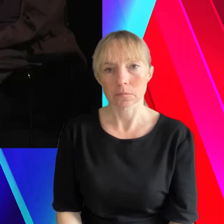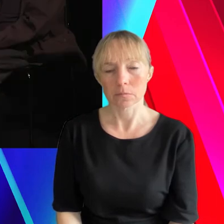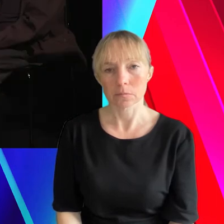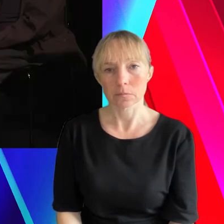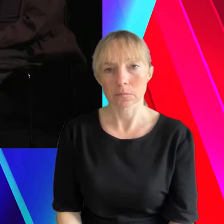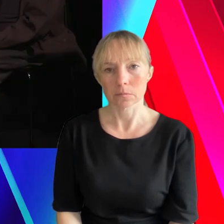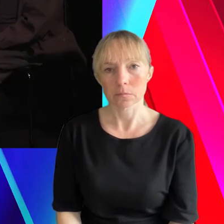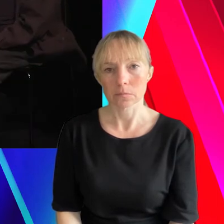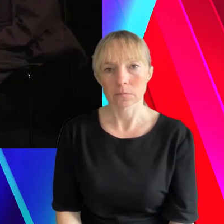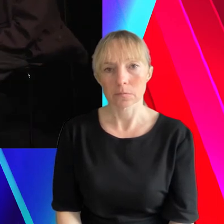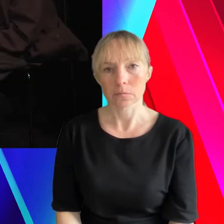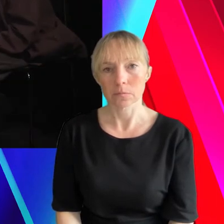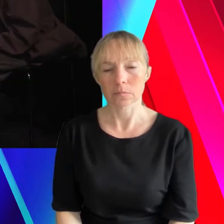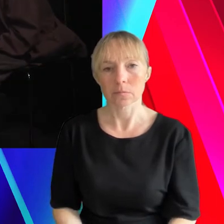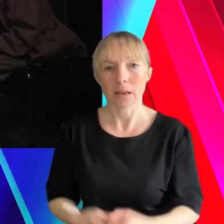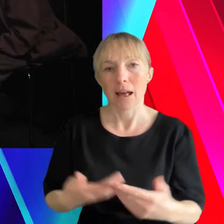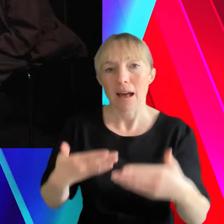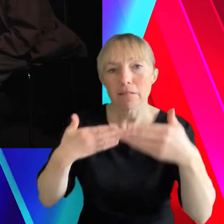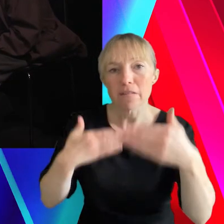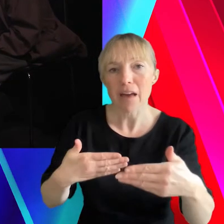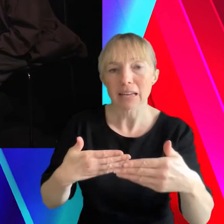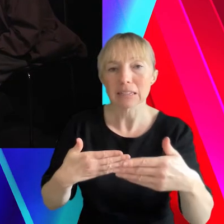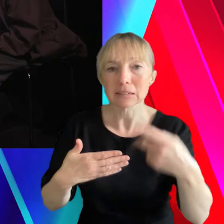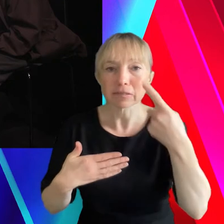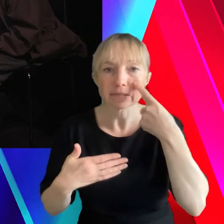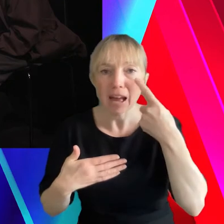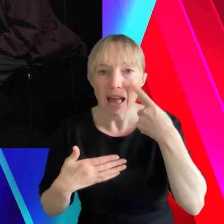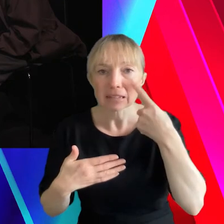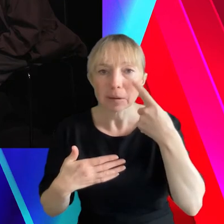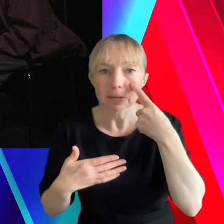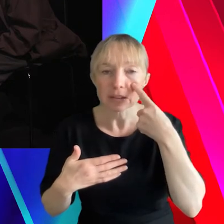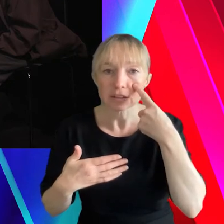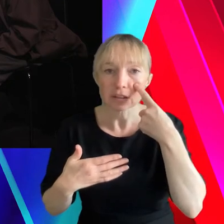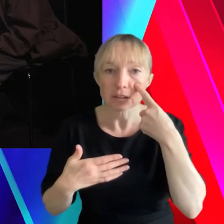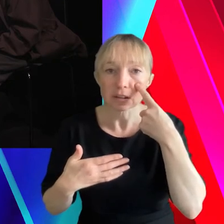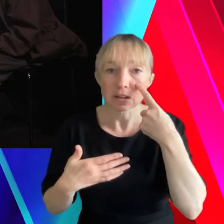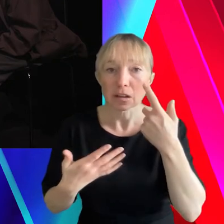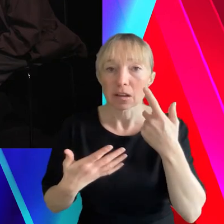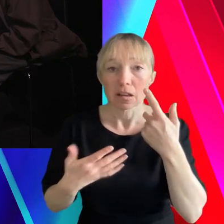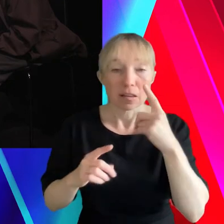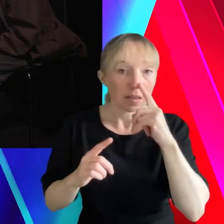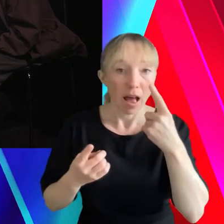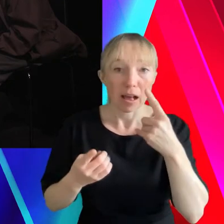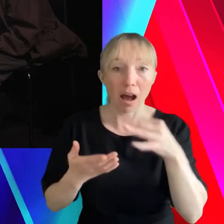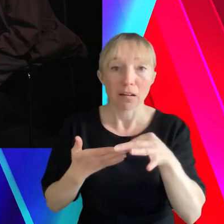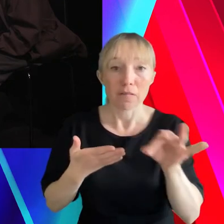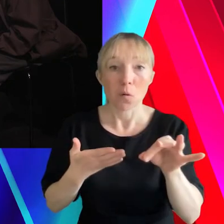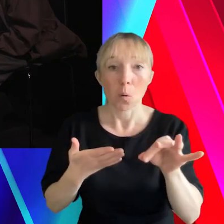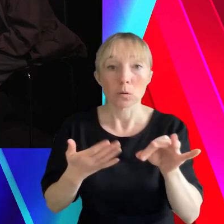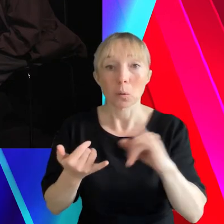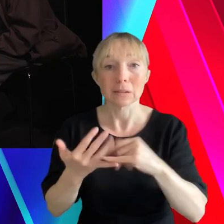میخوره. This phase of experimentation that I cannot afford on the set, I do it beforehand